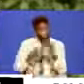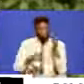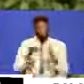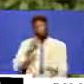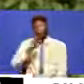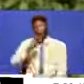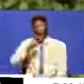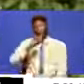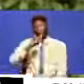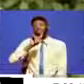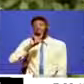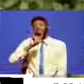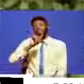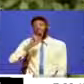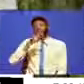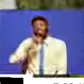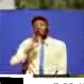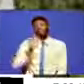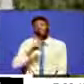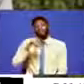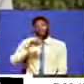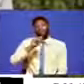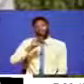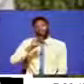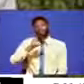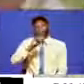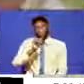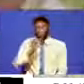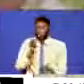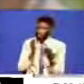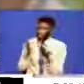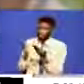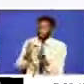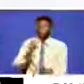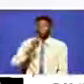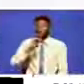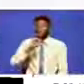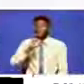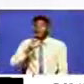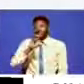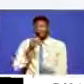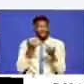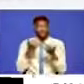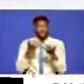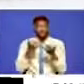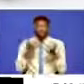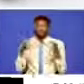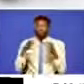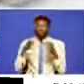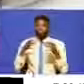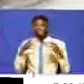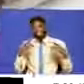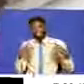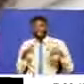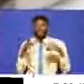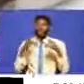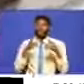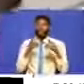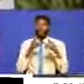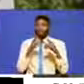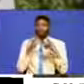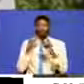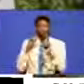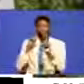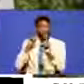kiko KBC Minto FM. Wasanii wa sasa kwa kweli wasipende fedha sana. Wapende kazi